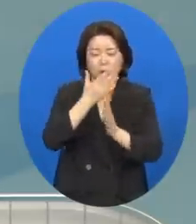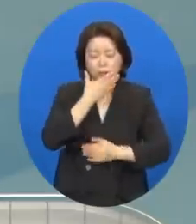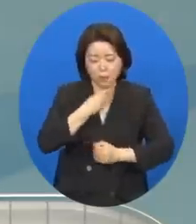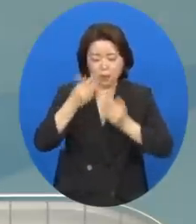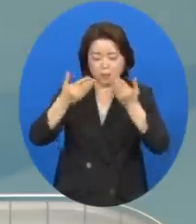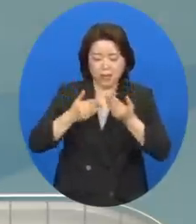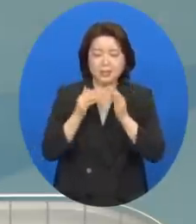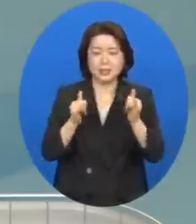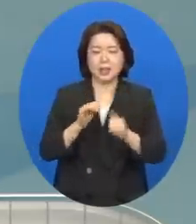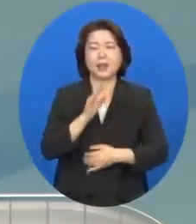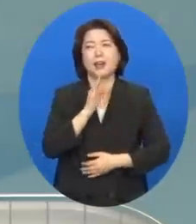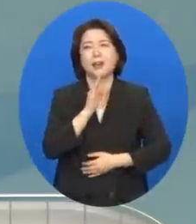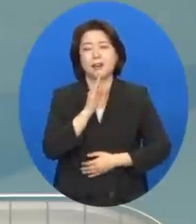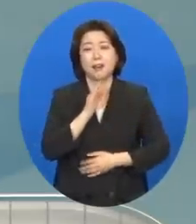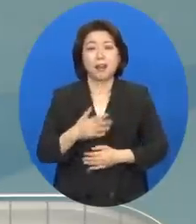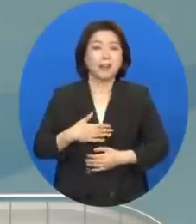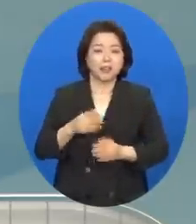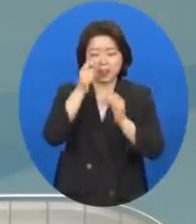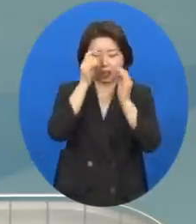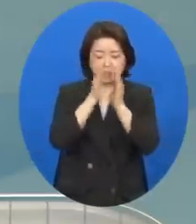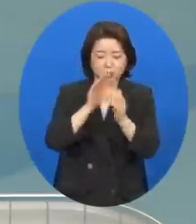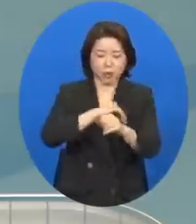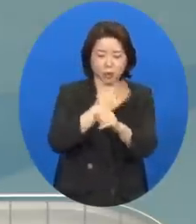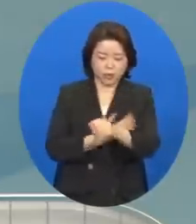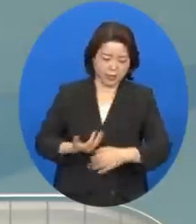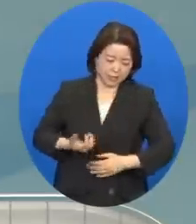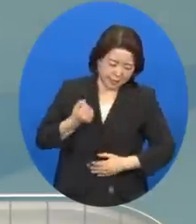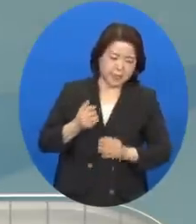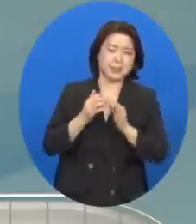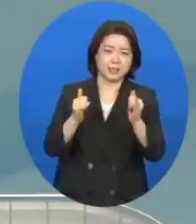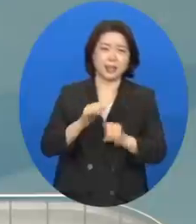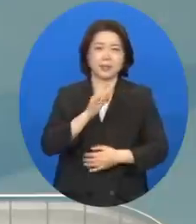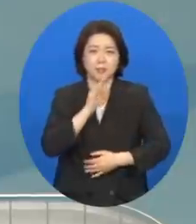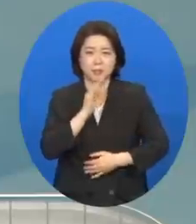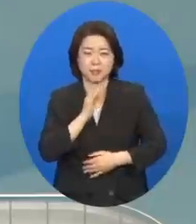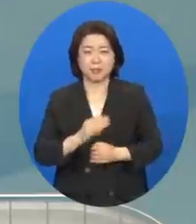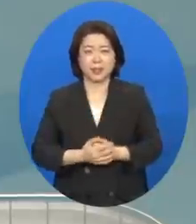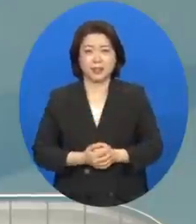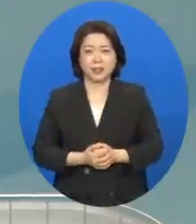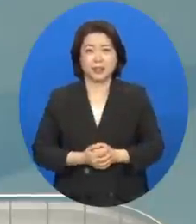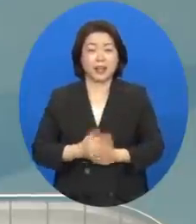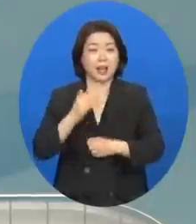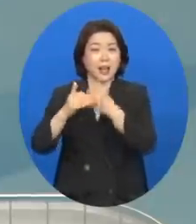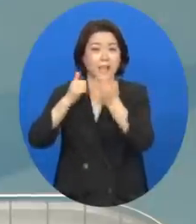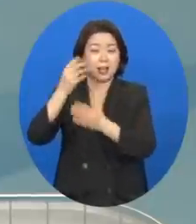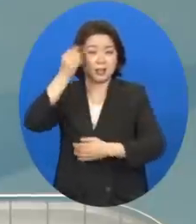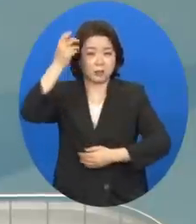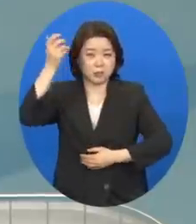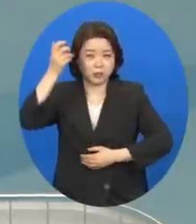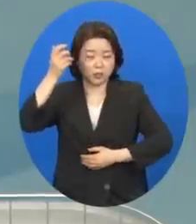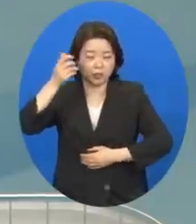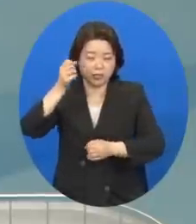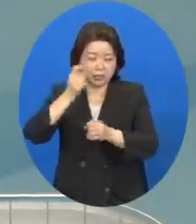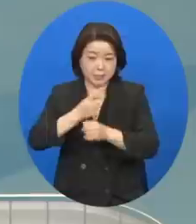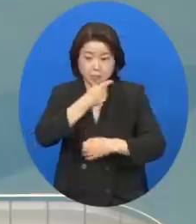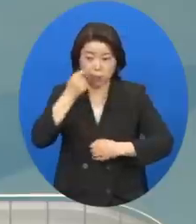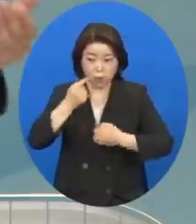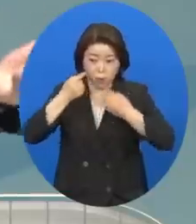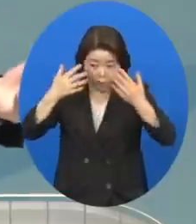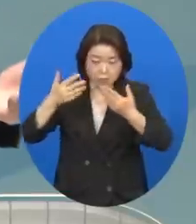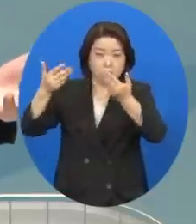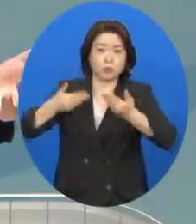사람이야. 나는 기도의 권세를 가진 사람이야. 하나님이 성령으로 이미 확증해 주셨어요.